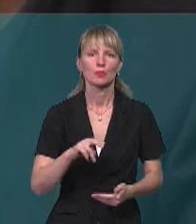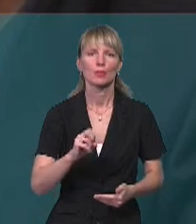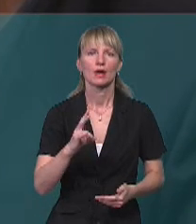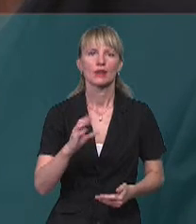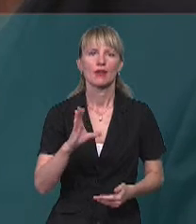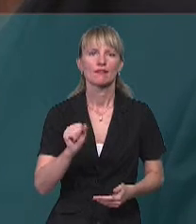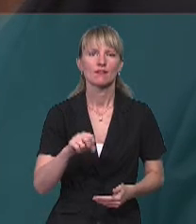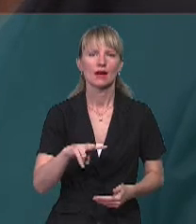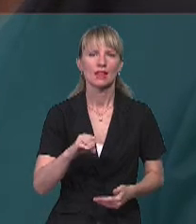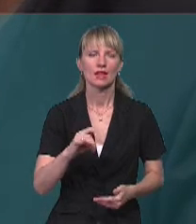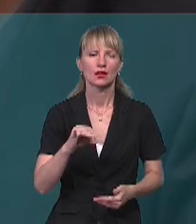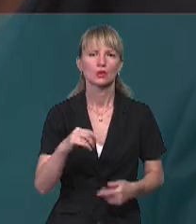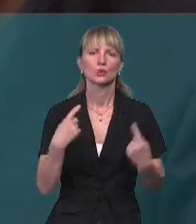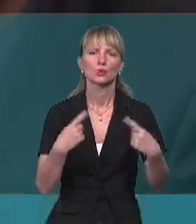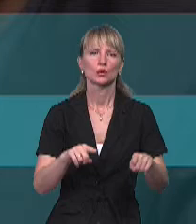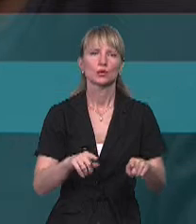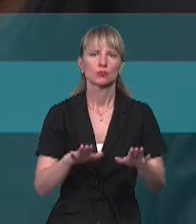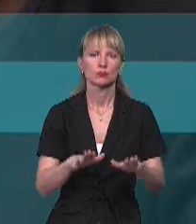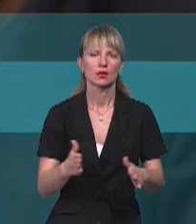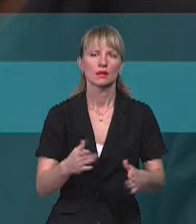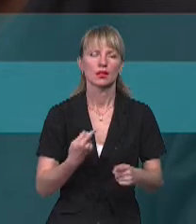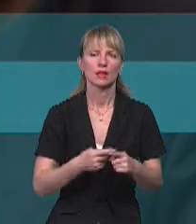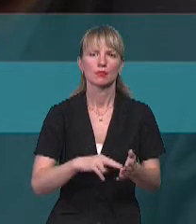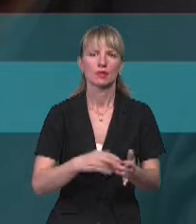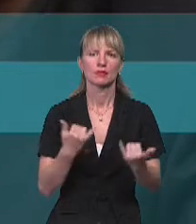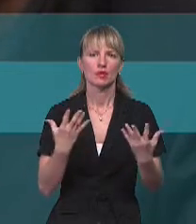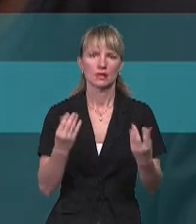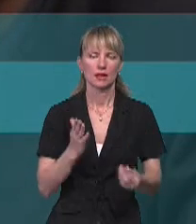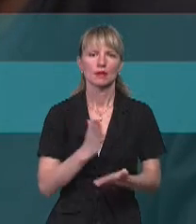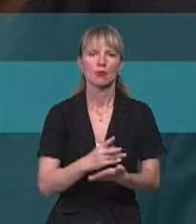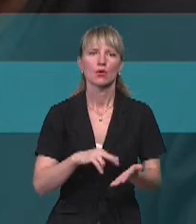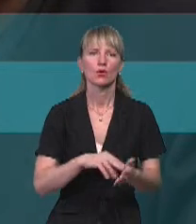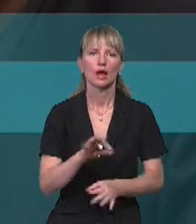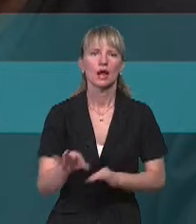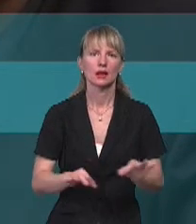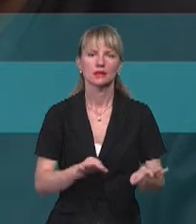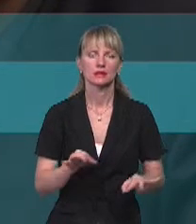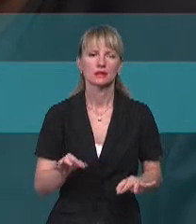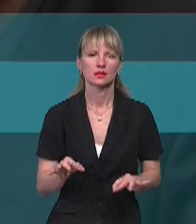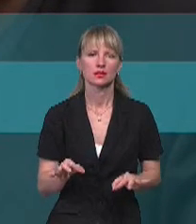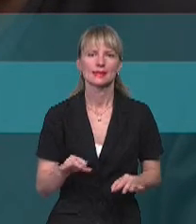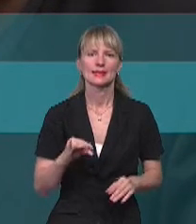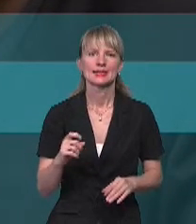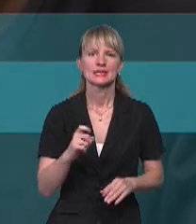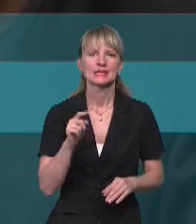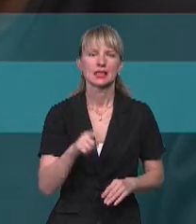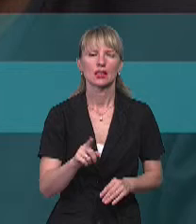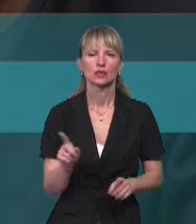чи інші об'єкти, які були висунуті на голосування на сьогоднішній день, мають якісь проєкти? Із тих,